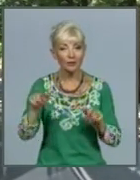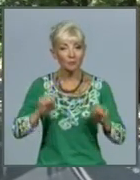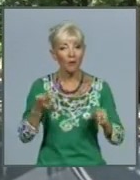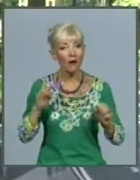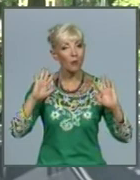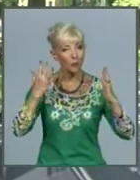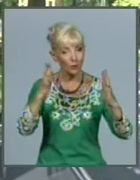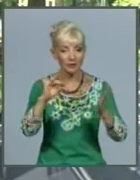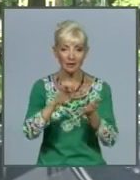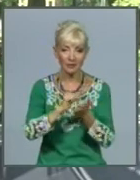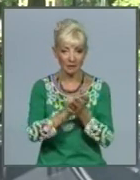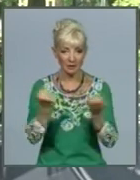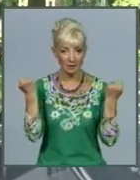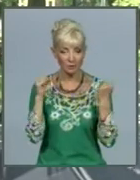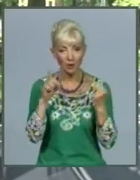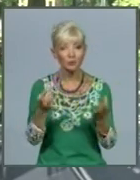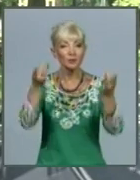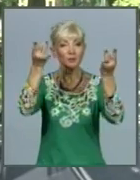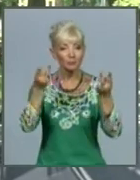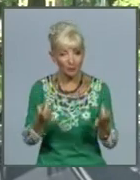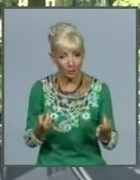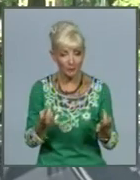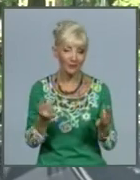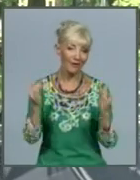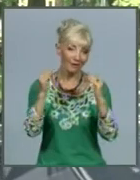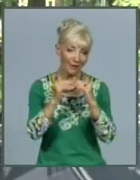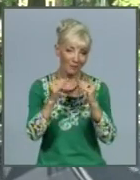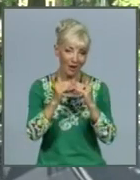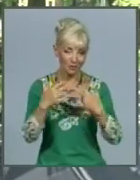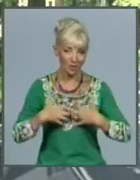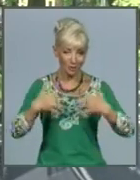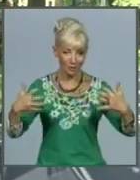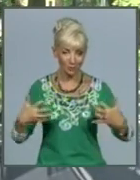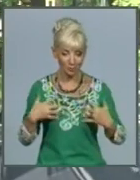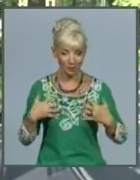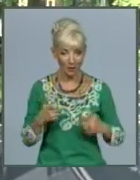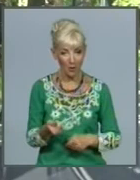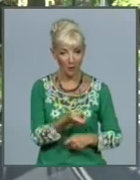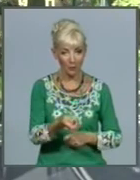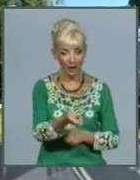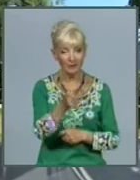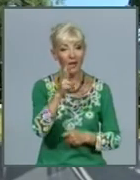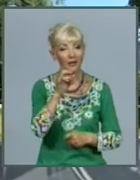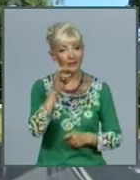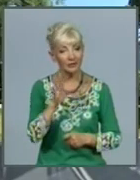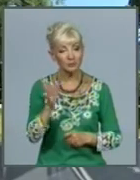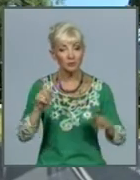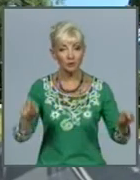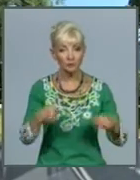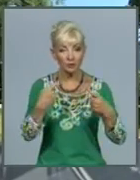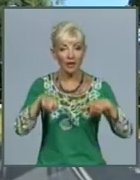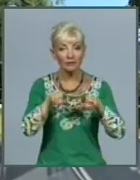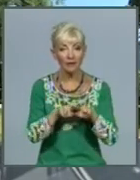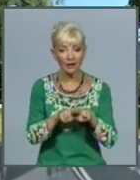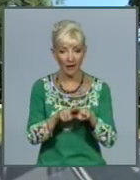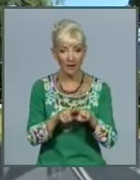спортом або просто вигулювати домашніх улюбленців. Як каже мер Геннадій Кернес, там буде створена така атмосфера для містян, щоб